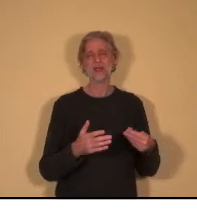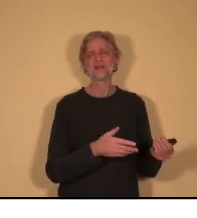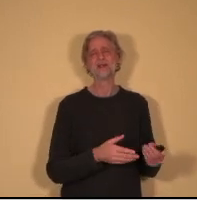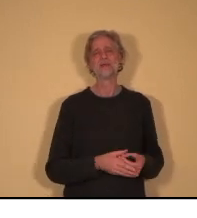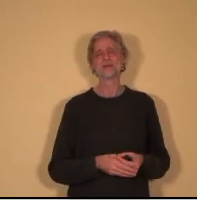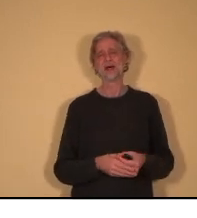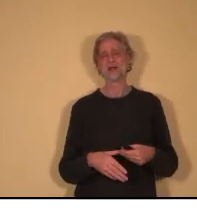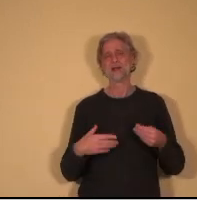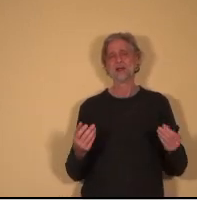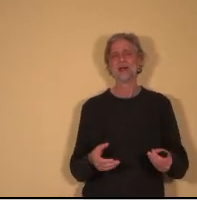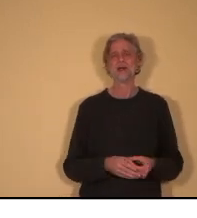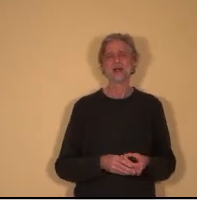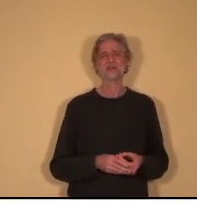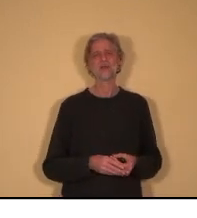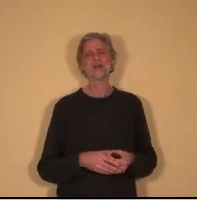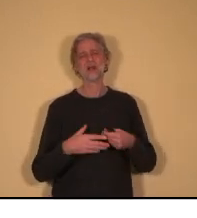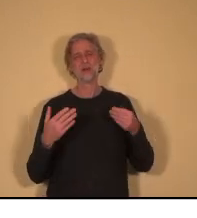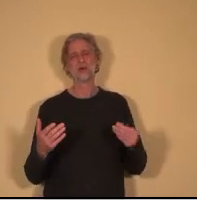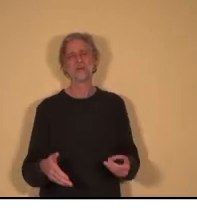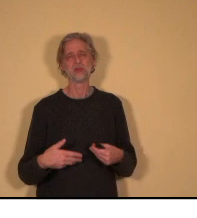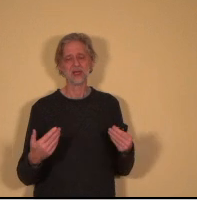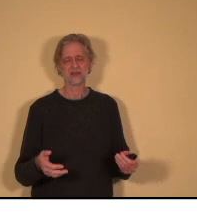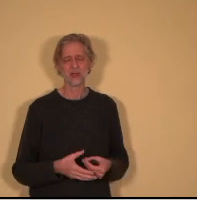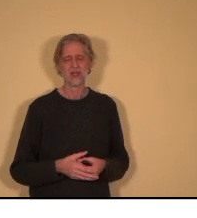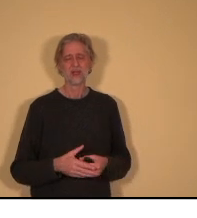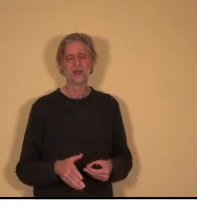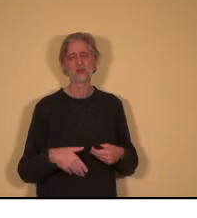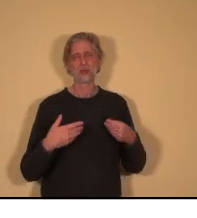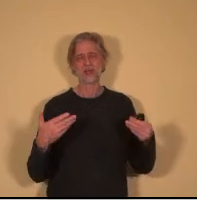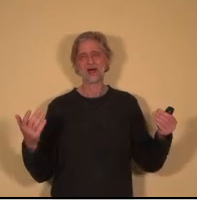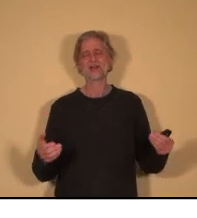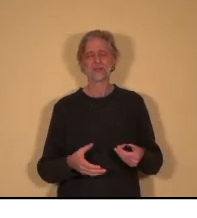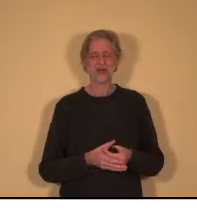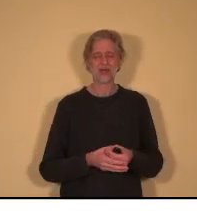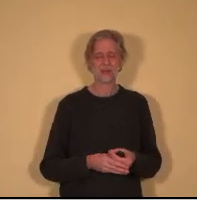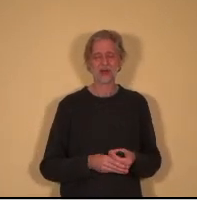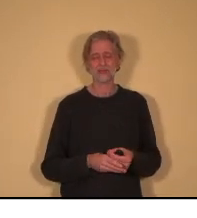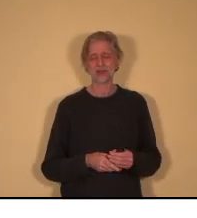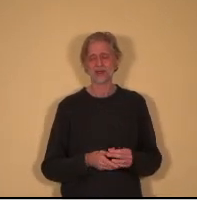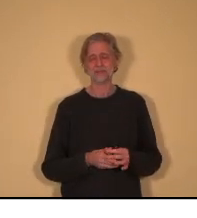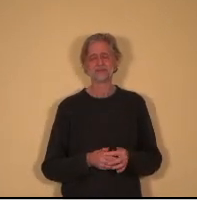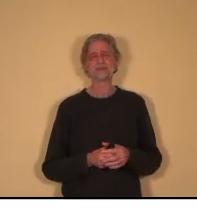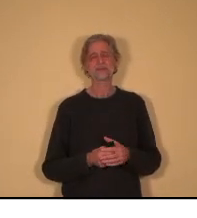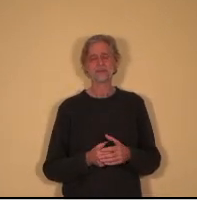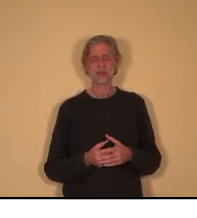eine negative freie Reaktionsenthalpie bekommen und die Reaktion spontan, also freiwillig ablaufen